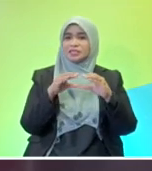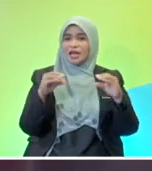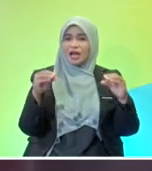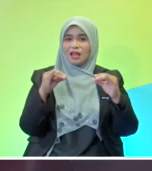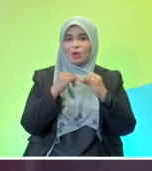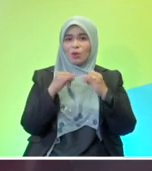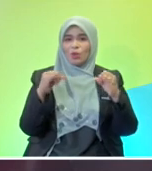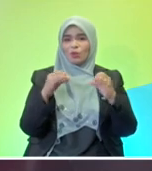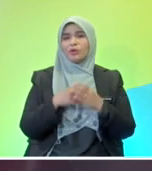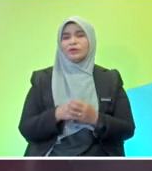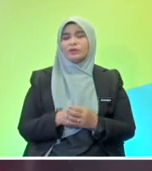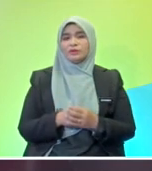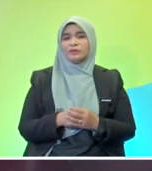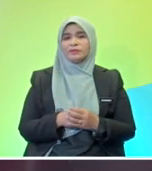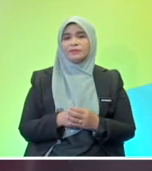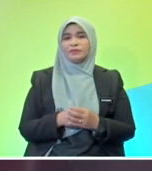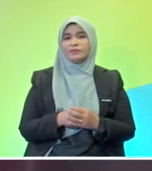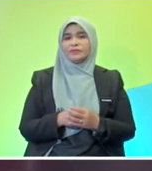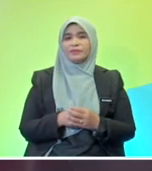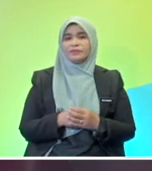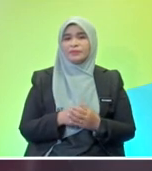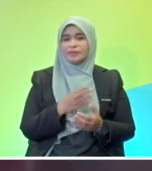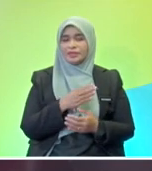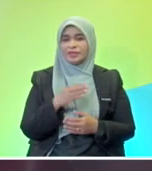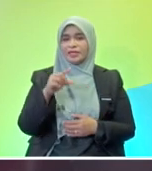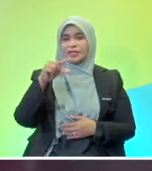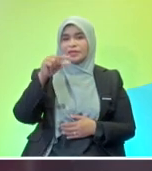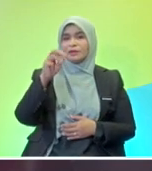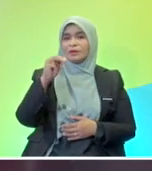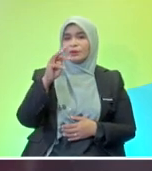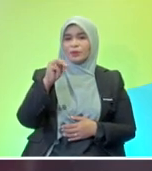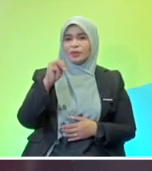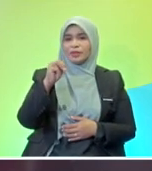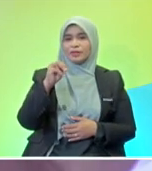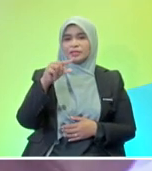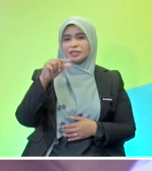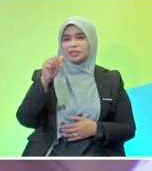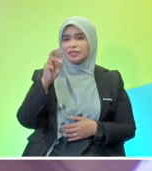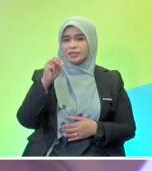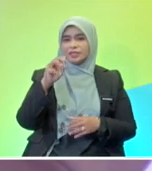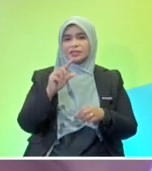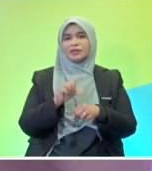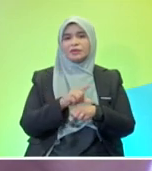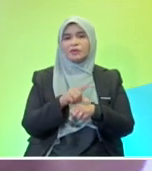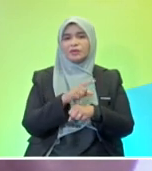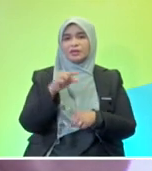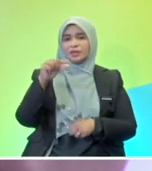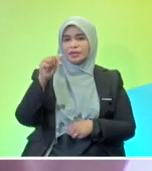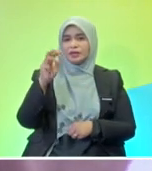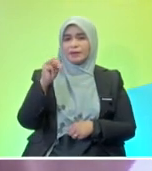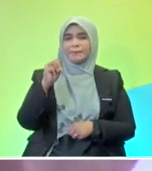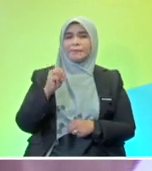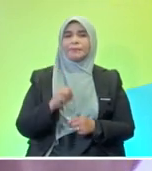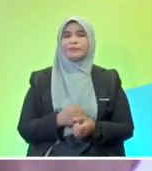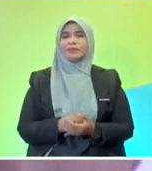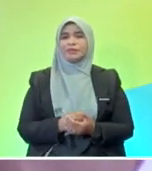kan? Okey, kita gunakan gam. Gam serbaguna. Okey, cikgu. Cikgu, selain mata kan, sebab kadang-kadang